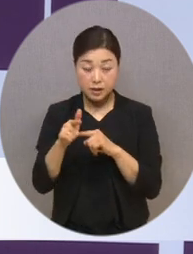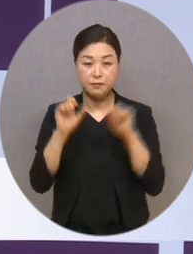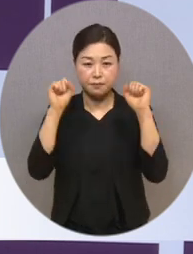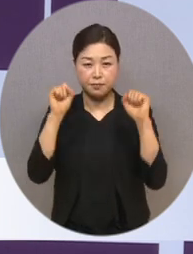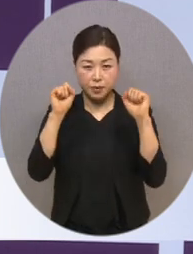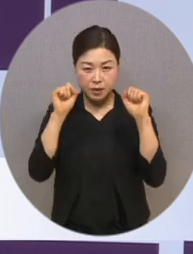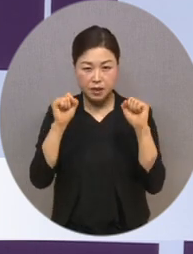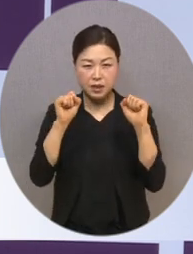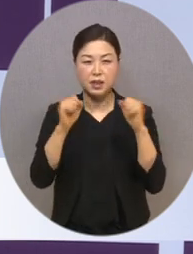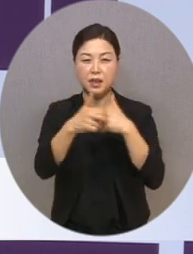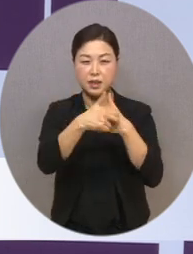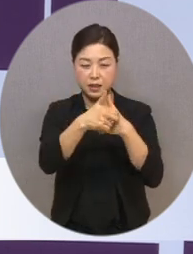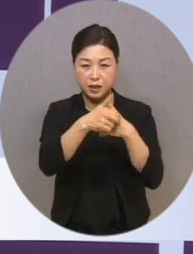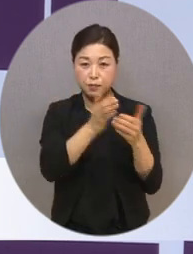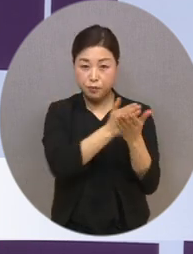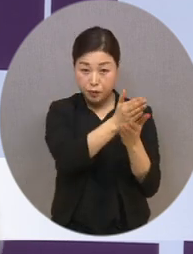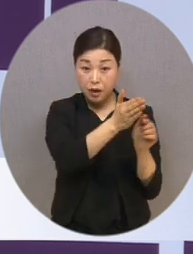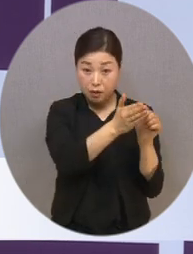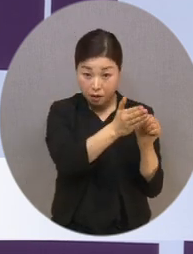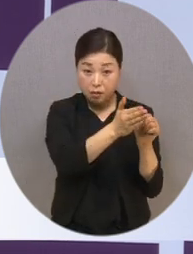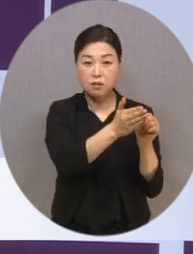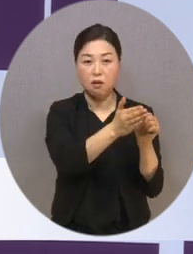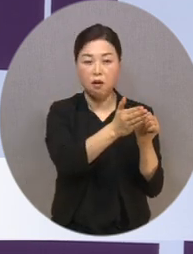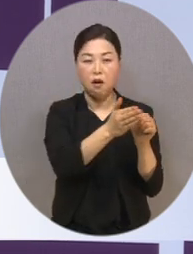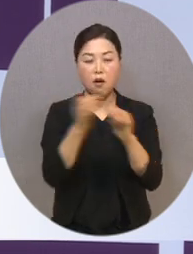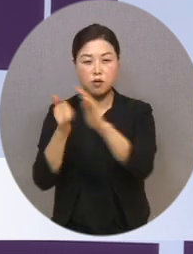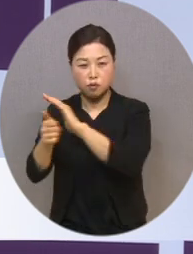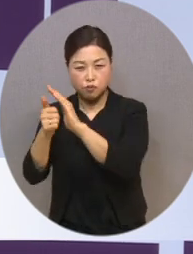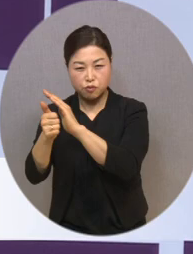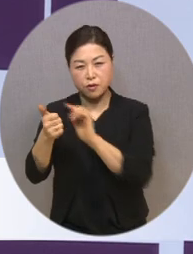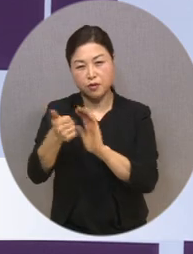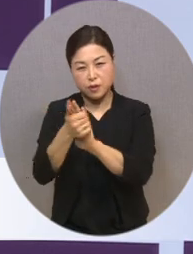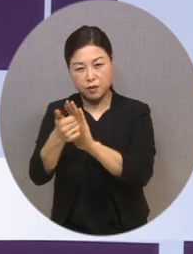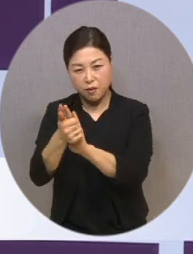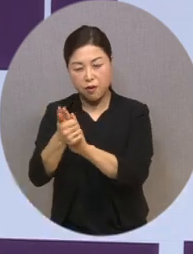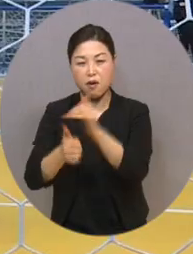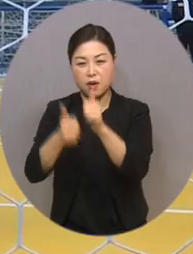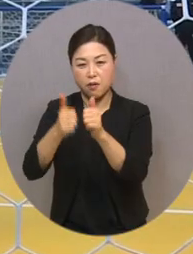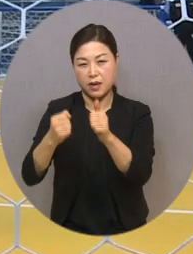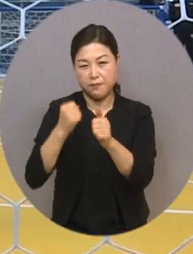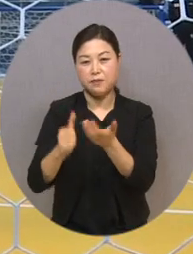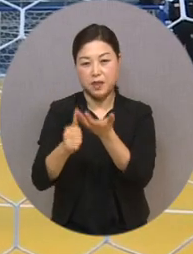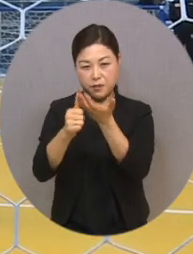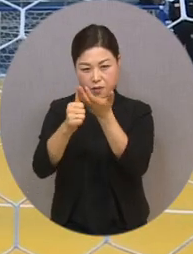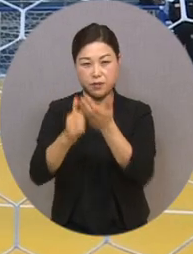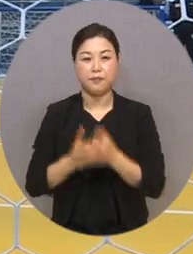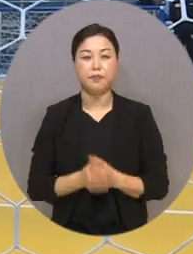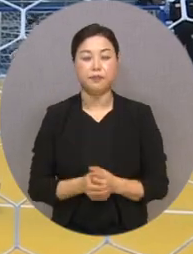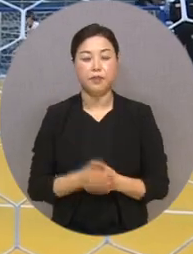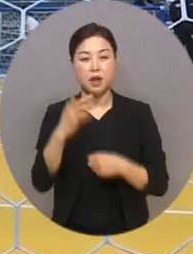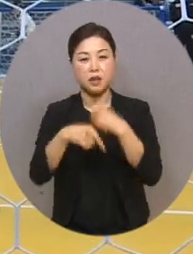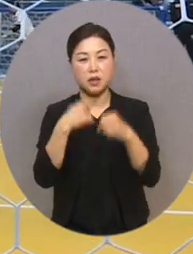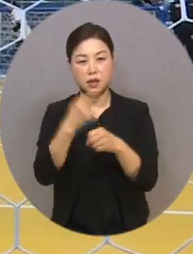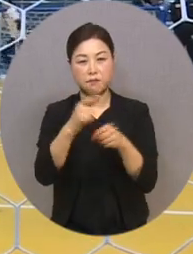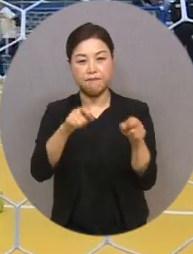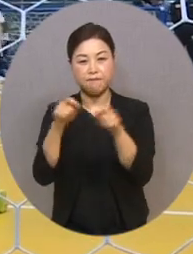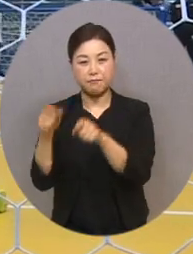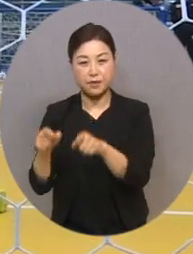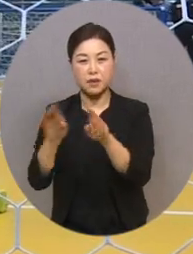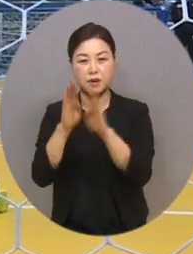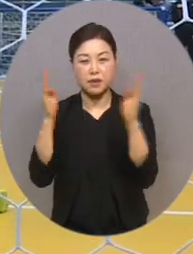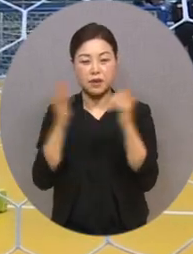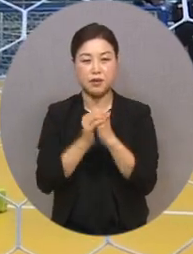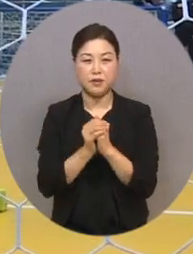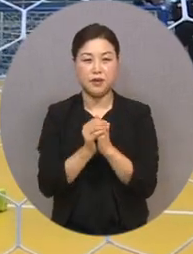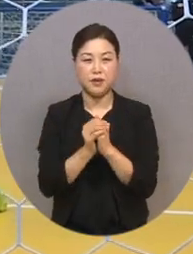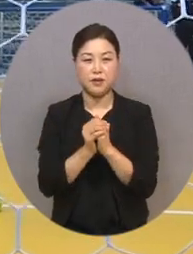분야별 지원을 통해서 우리 선수들에게 경기력 향상을 도모할 예정입니다. 아울러 1년 연기되어 개최되는